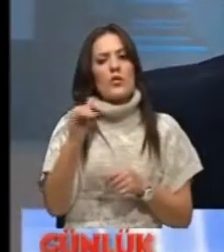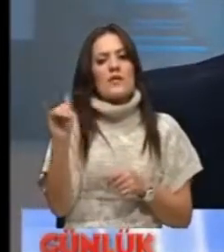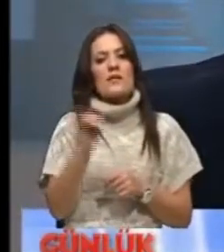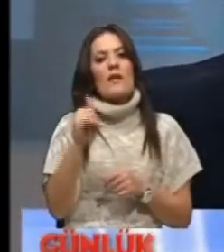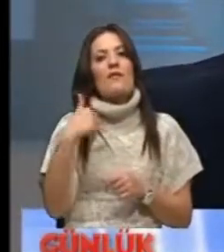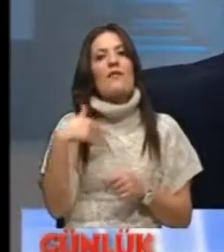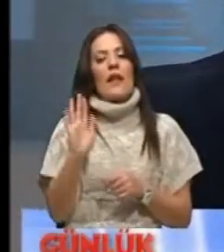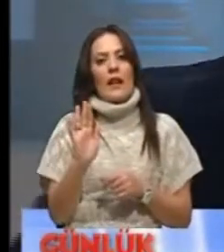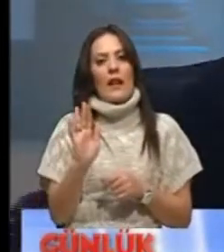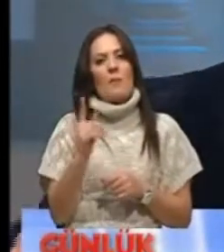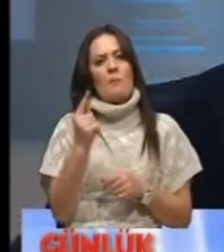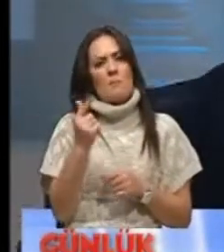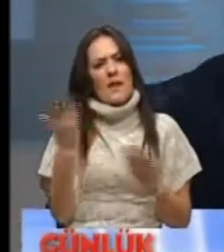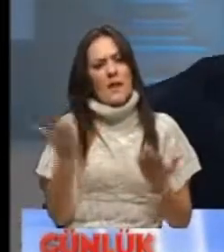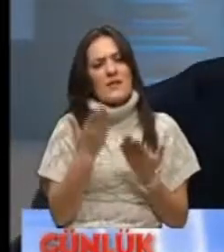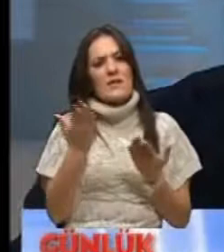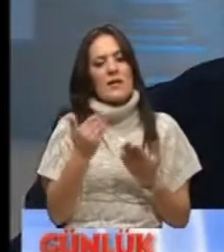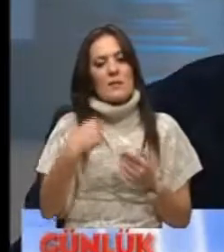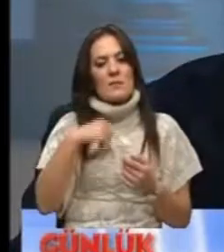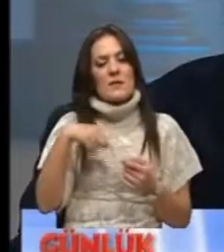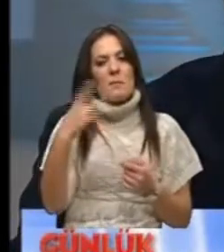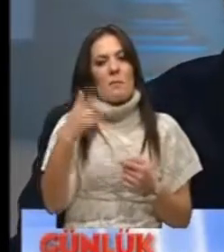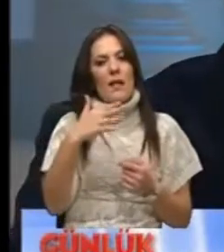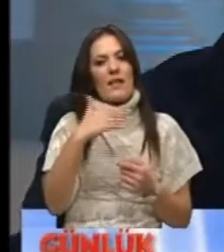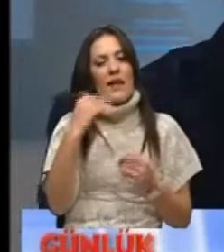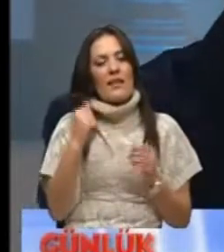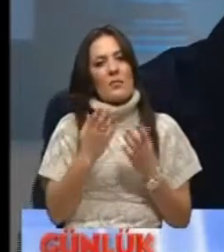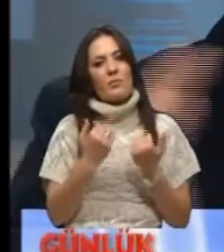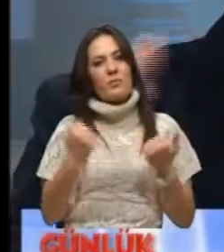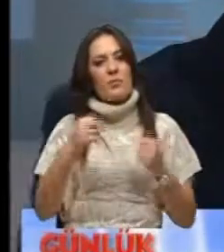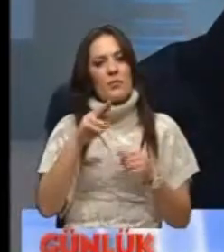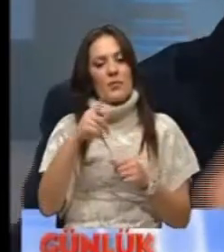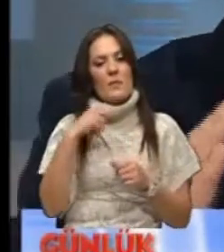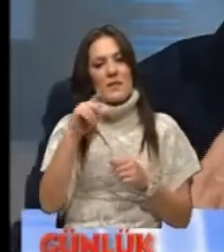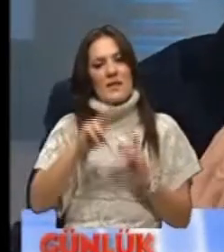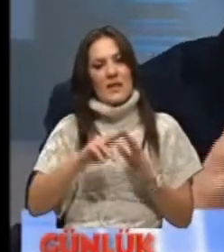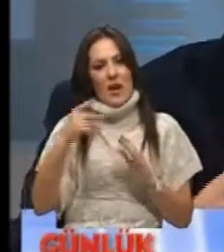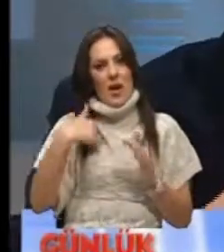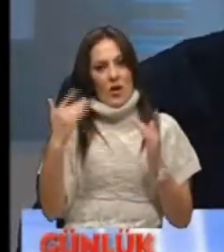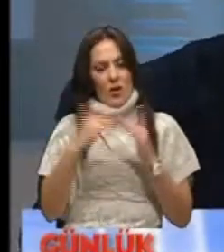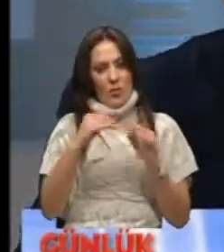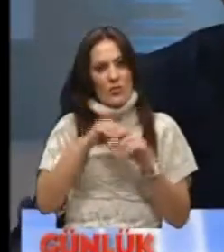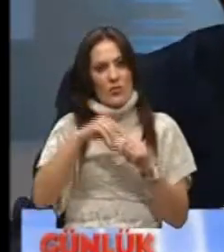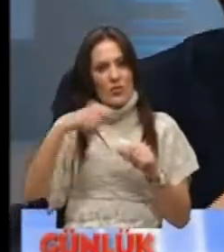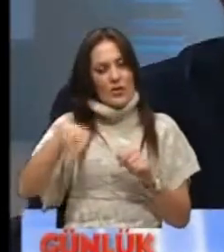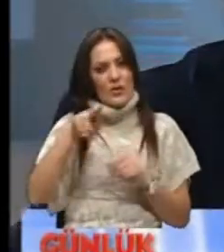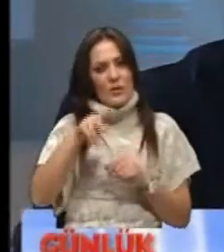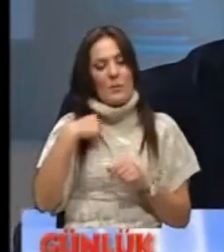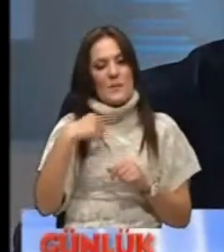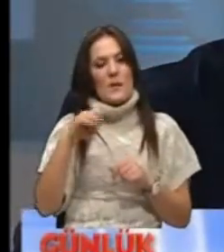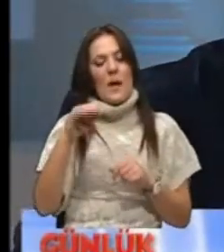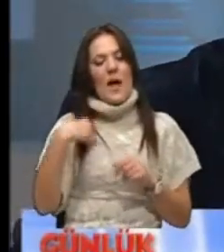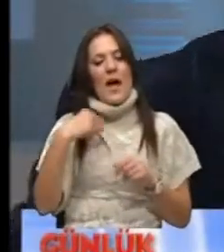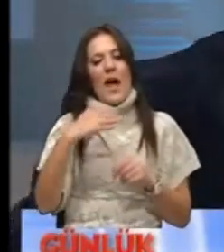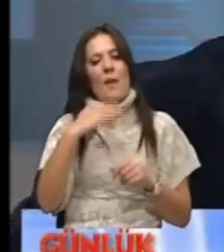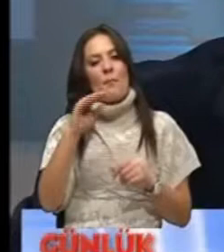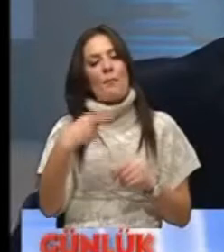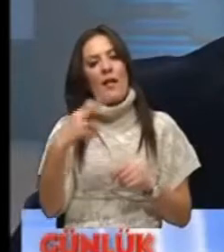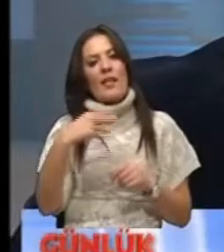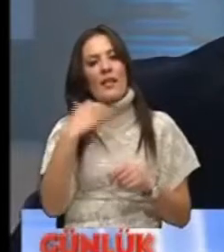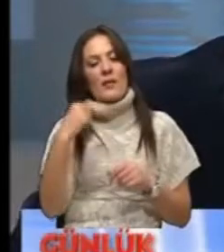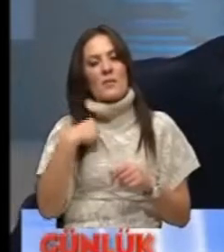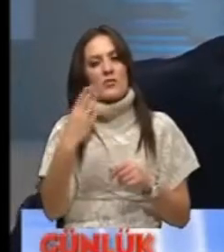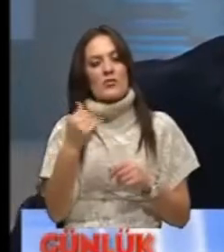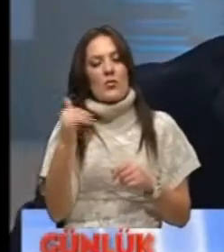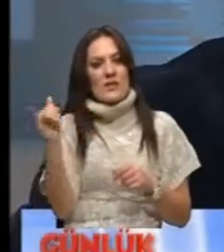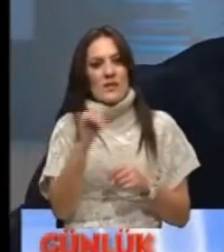değil. Doğru. Biraz da hani bizdeki balık eti. Mesela bizde geçiş, yani köprüyüz ya biz hep. Evet. Orada bizde biraz balık eti olmuş o. Yine bizdeki